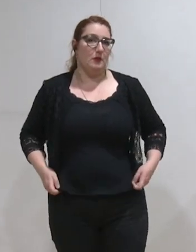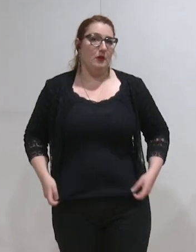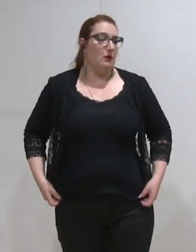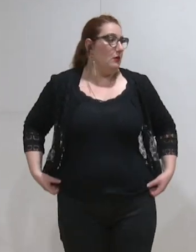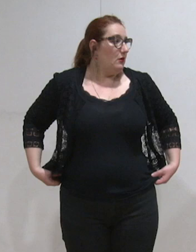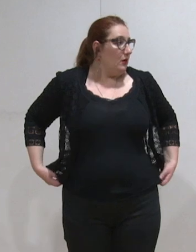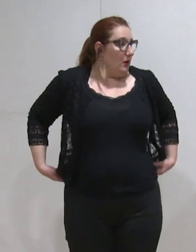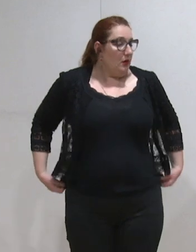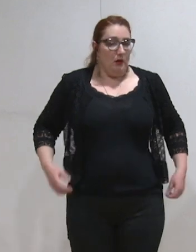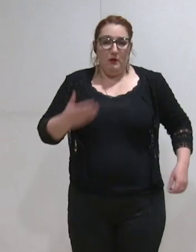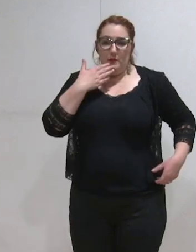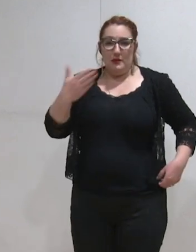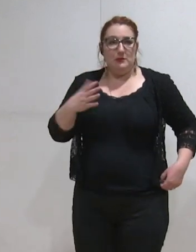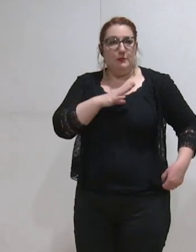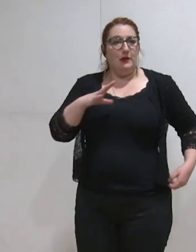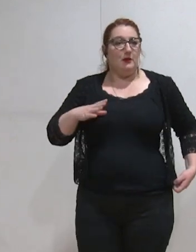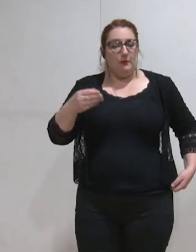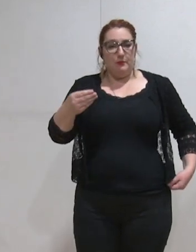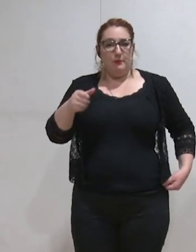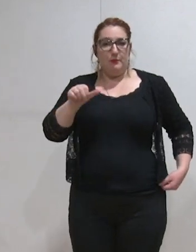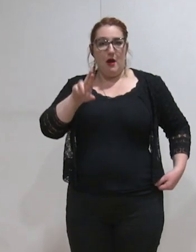merci merci madame